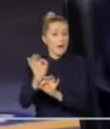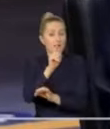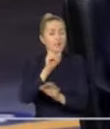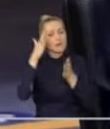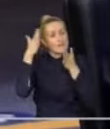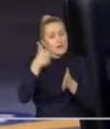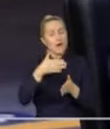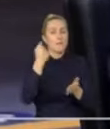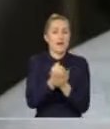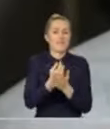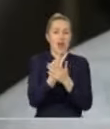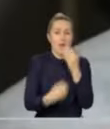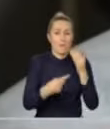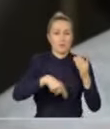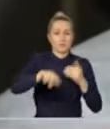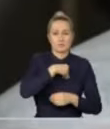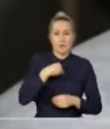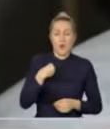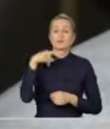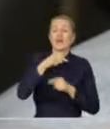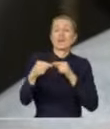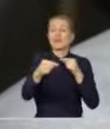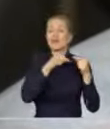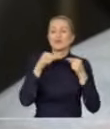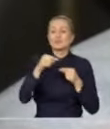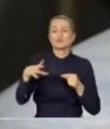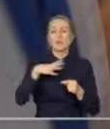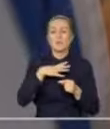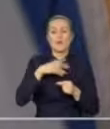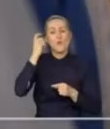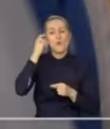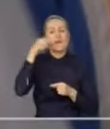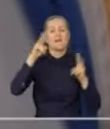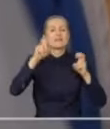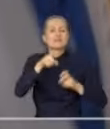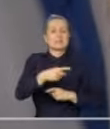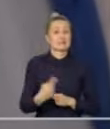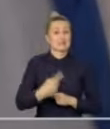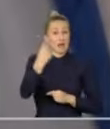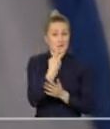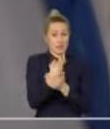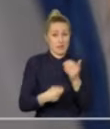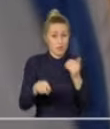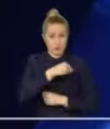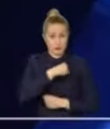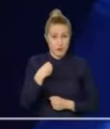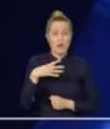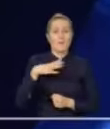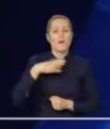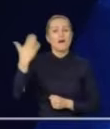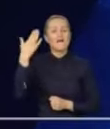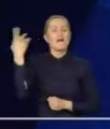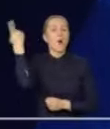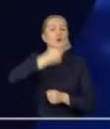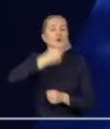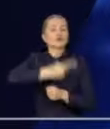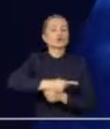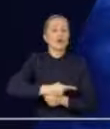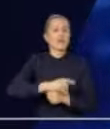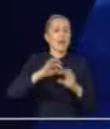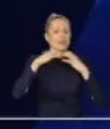prawa aborcyjnego w Polsce, a dyskusja zatytułowana de facto zakaz aborcji w Polsce dotyczyła niedawnego orzeczenia Trybunału